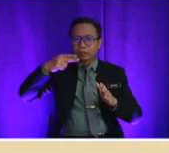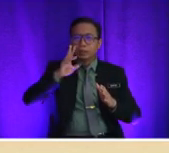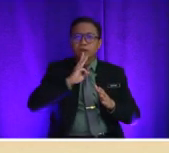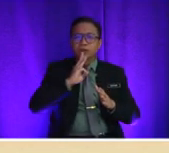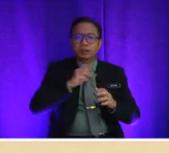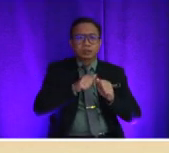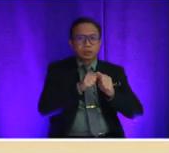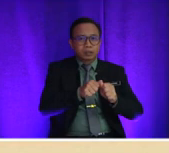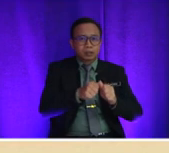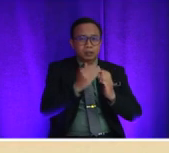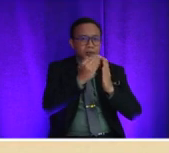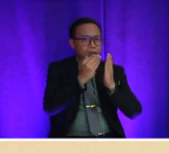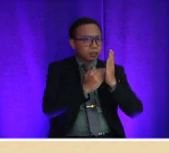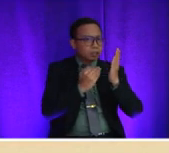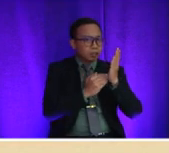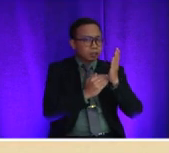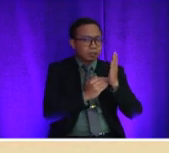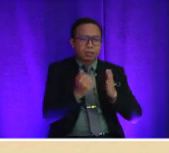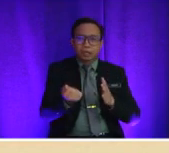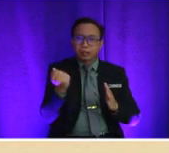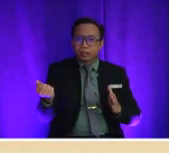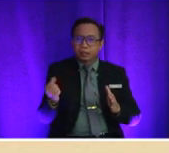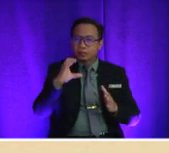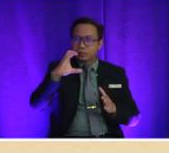senarai bahan dan peralatan tersebut ialah